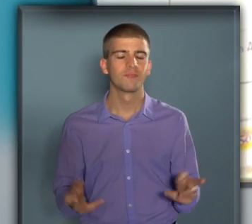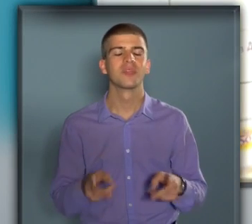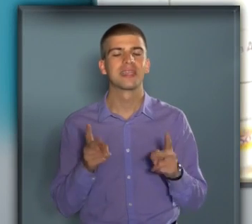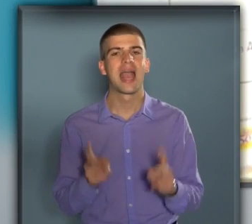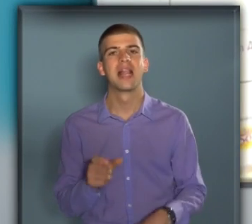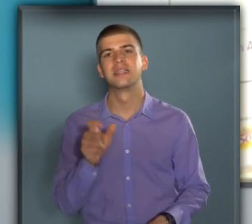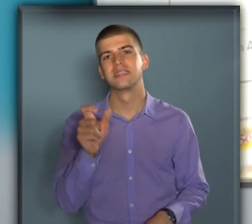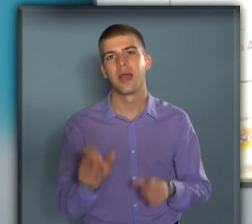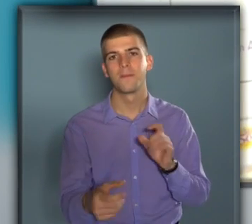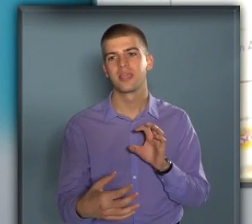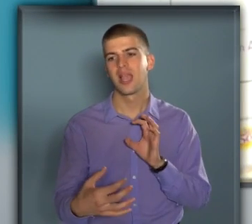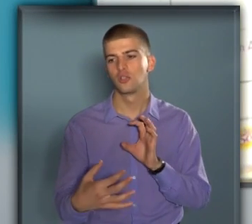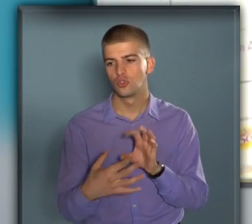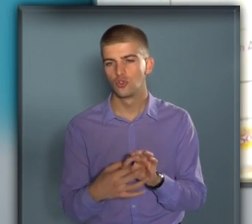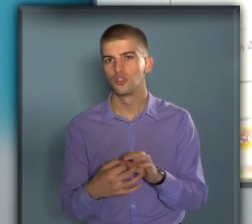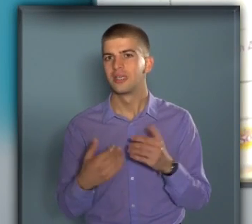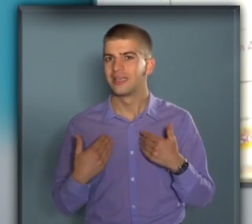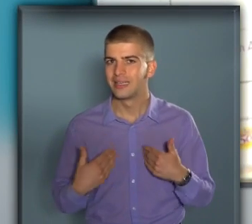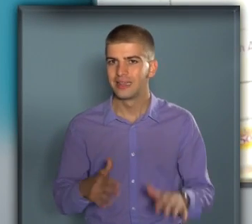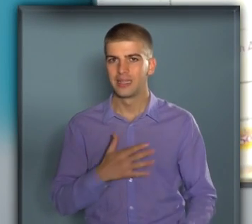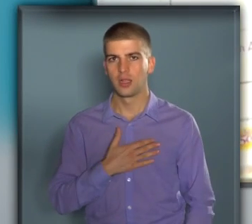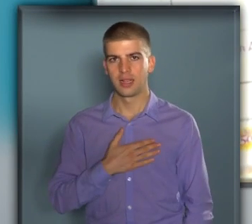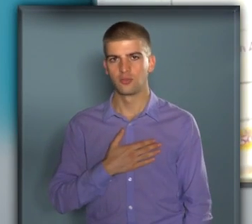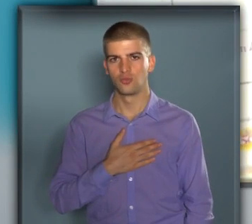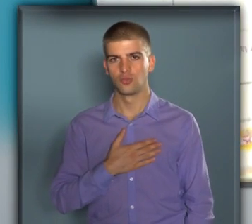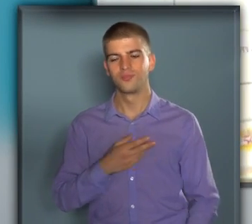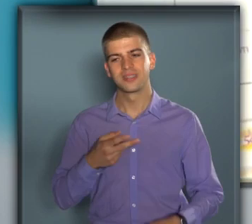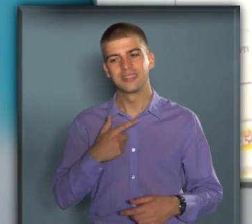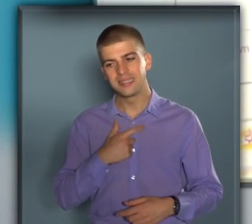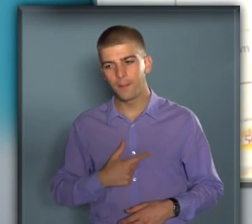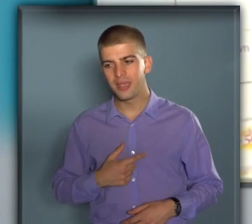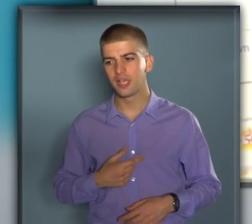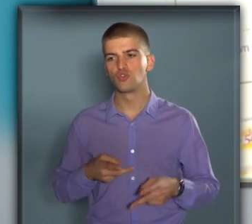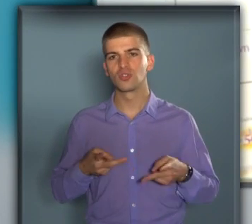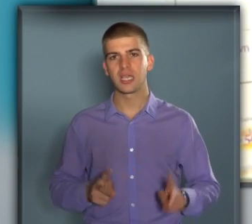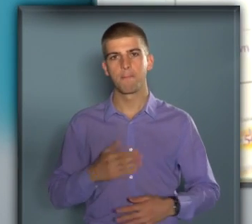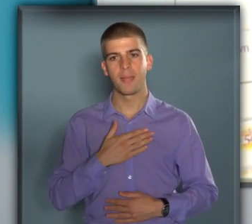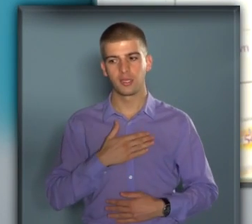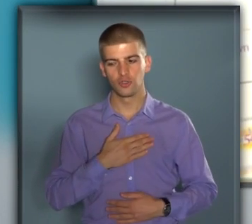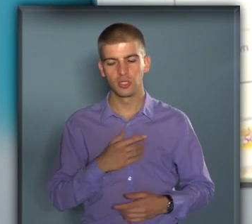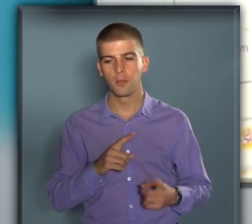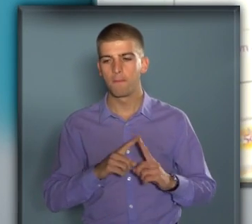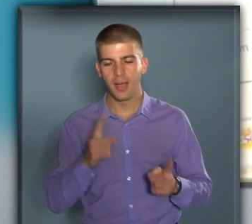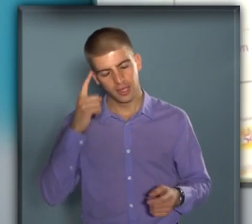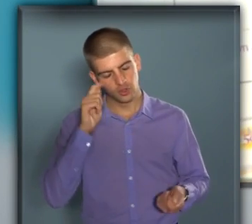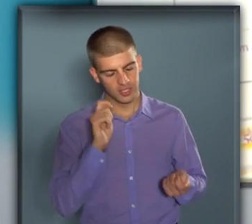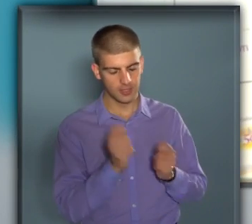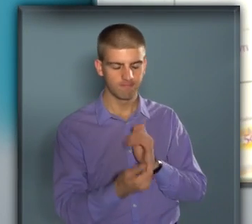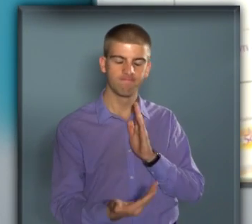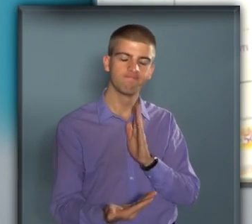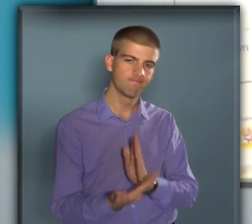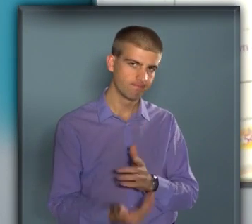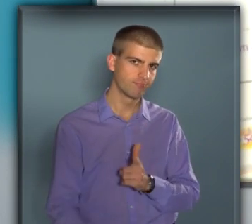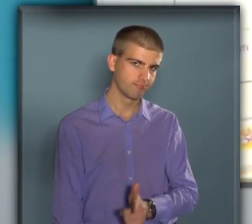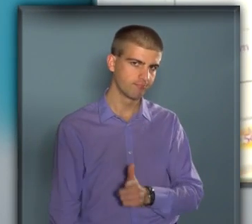személyes indítatásunkat is, meg azokat a személyes készségeket, amivel tényleg máshogy tudok viszonyulni. És nem